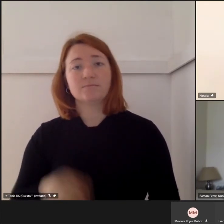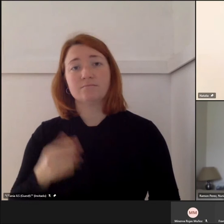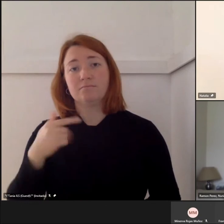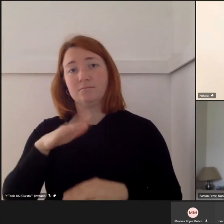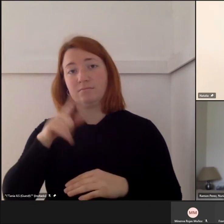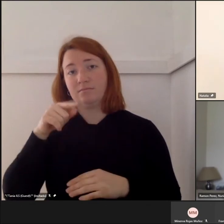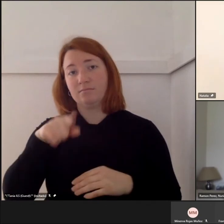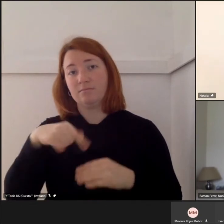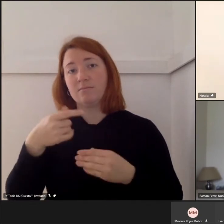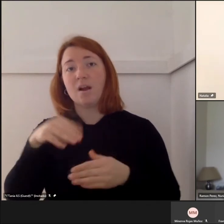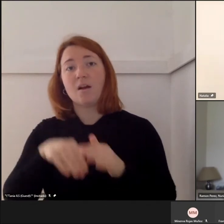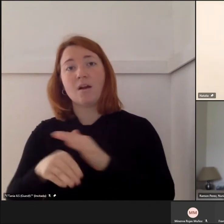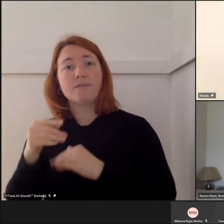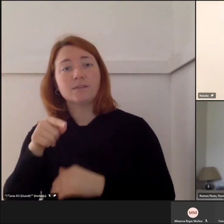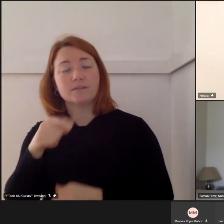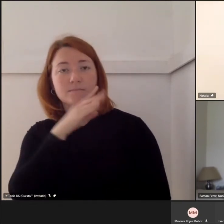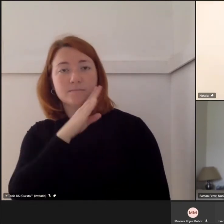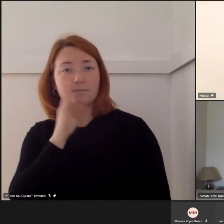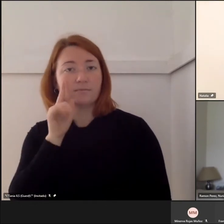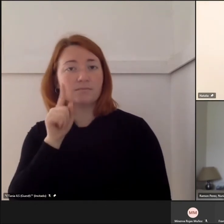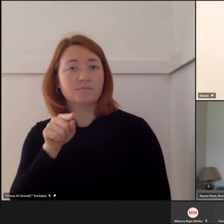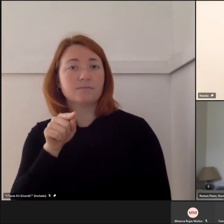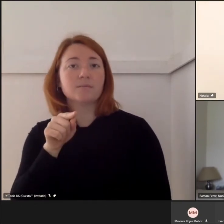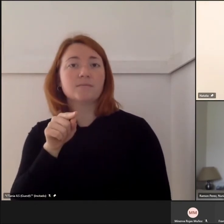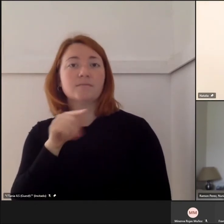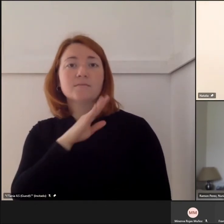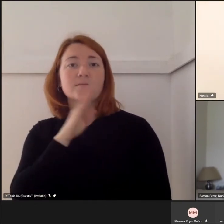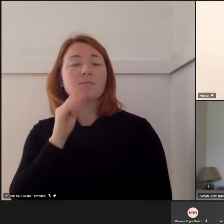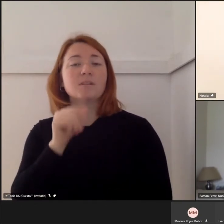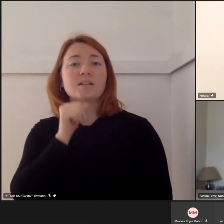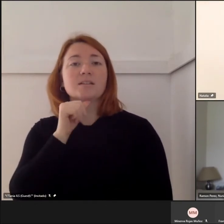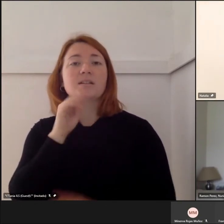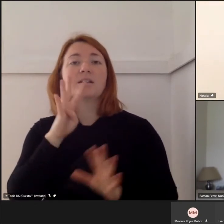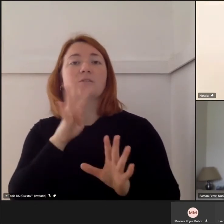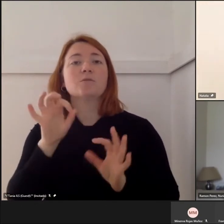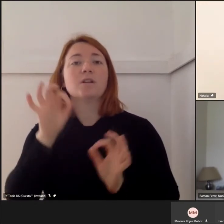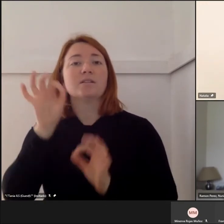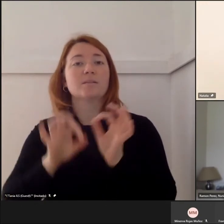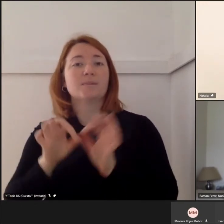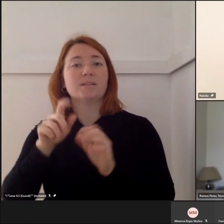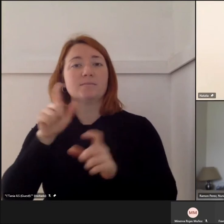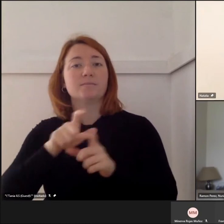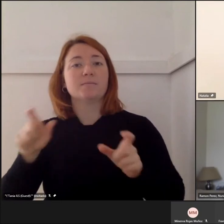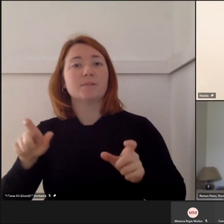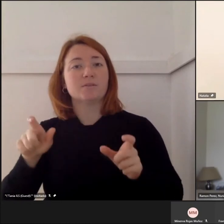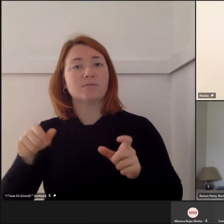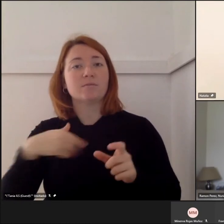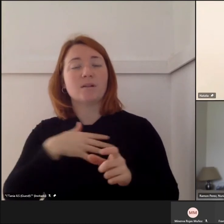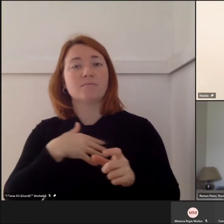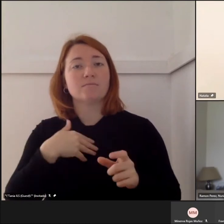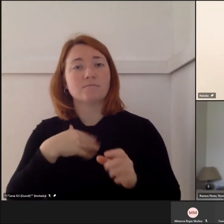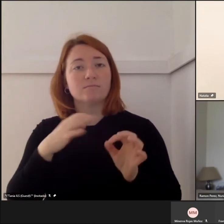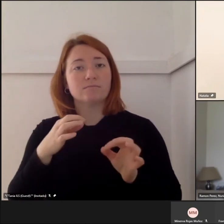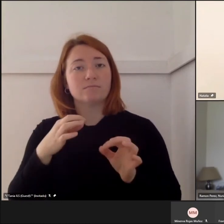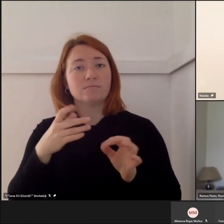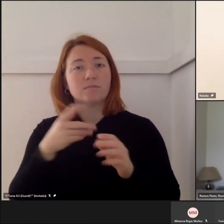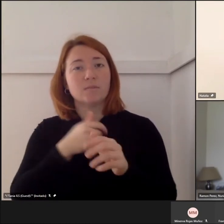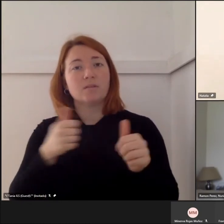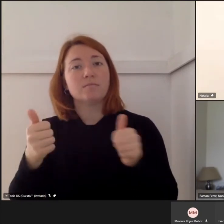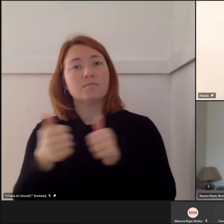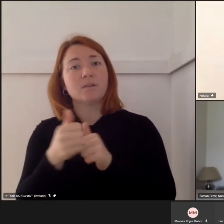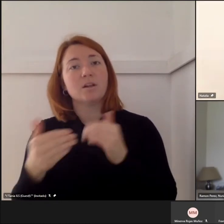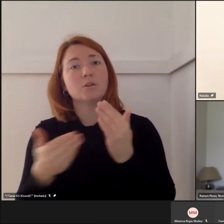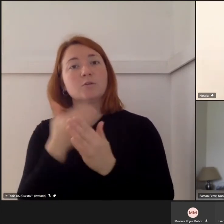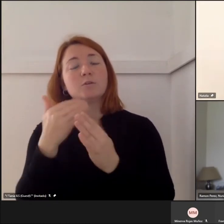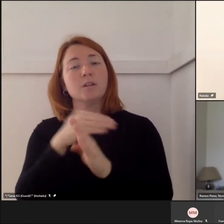per exemple, doncs sabem que les dones representen gairebé el 90% del total de les persones que manifesten que el motiu de preferència de la jornada